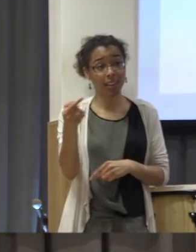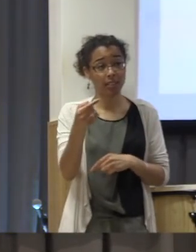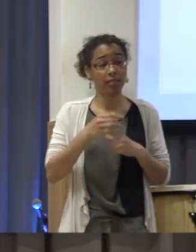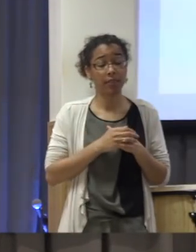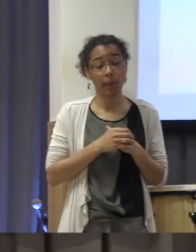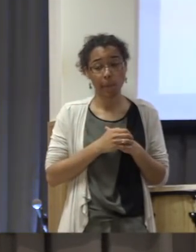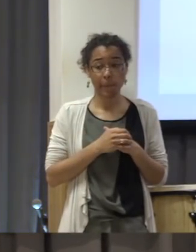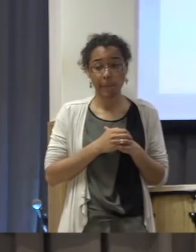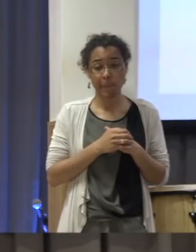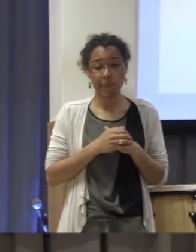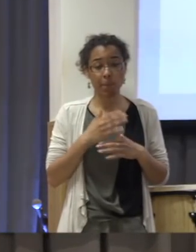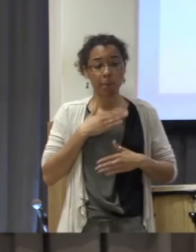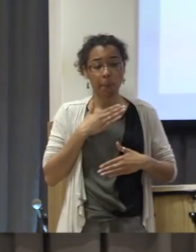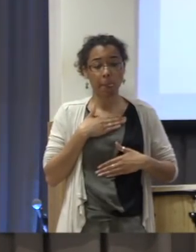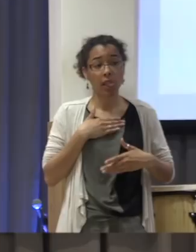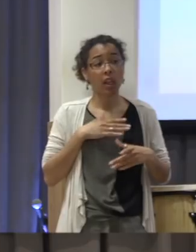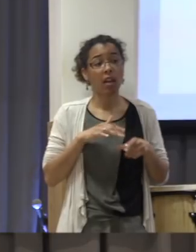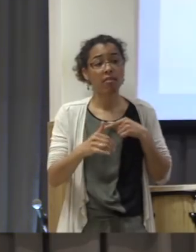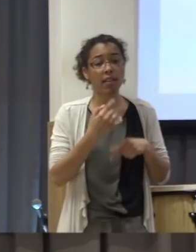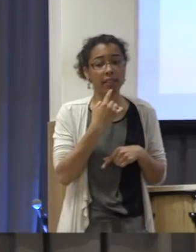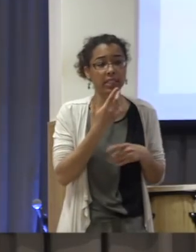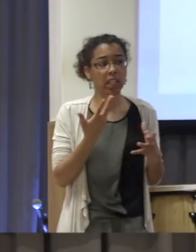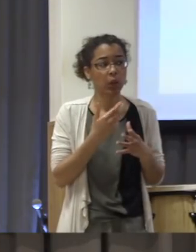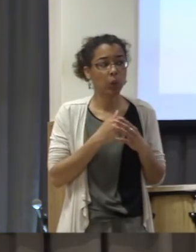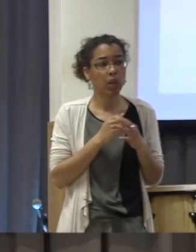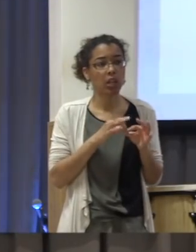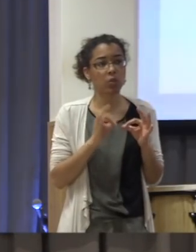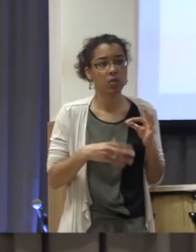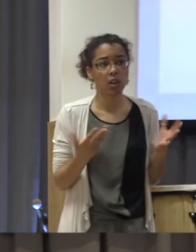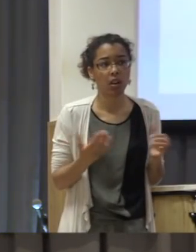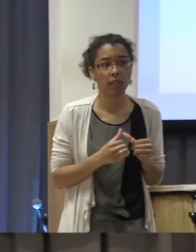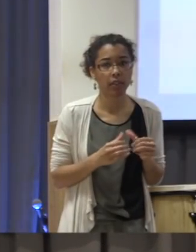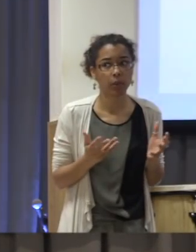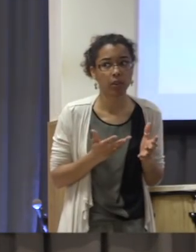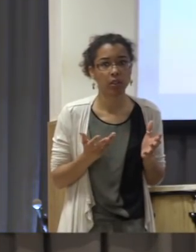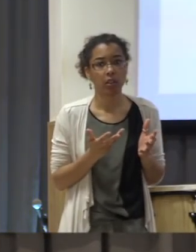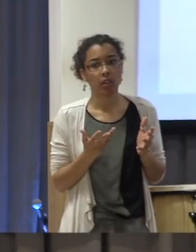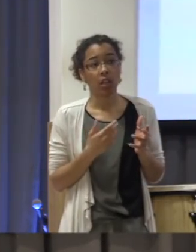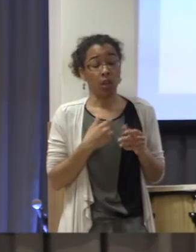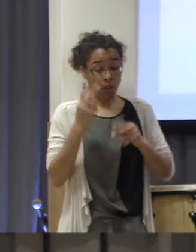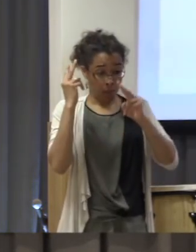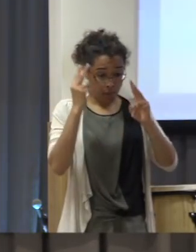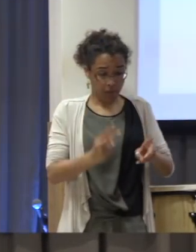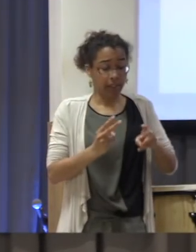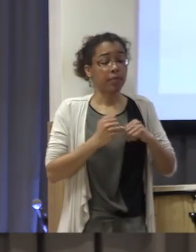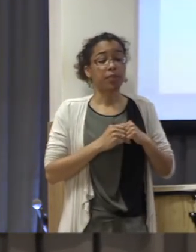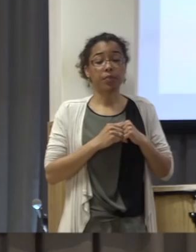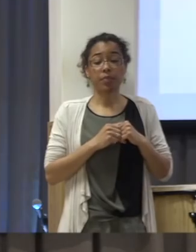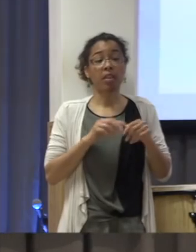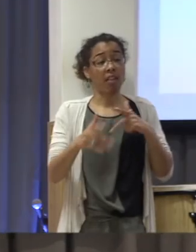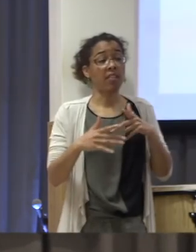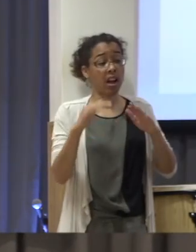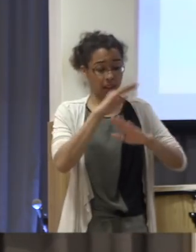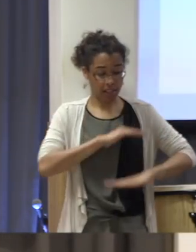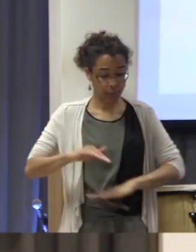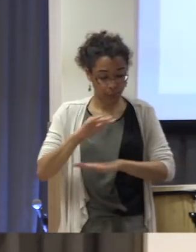tu appréhendes, tu dis, mais qu'est-ce qu'il va dire? Quels seront les résultats? Alors j'arrive, paf, on va faire la radio.